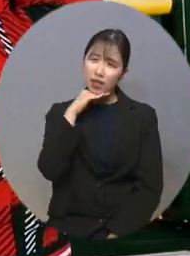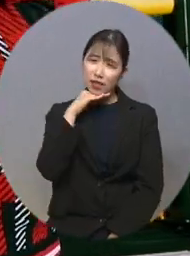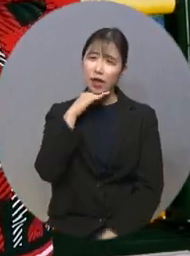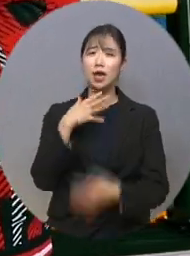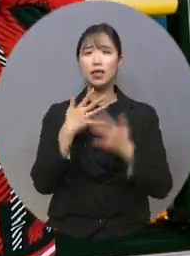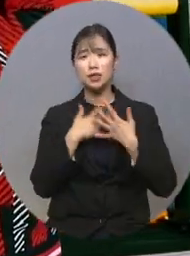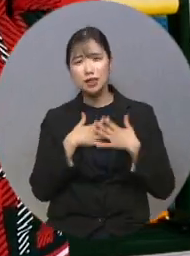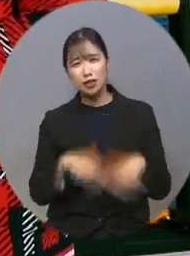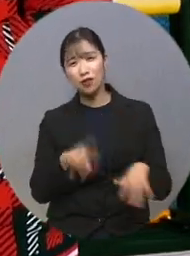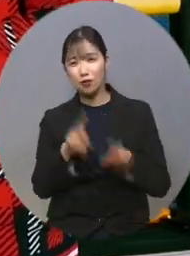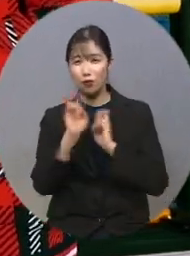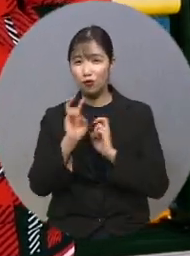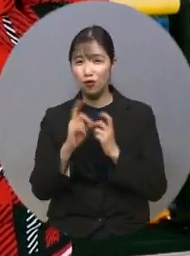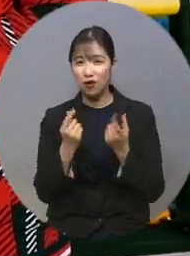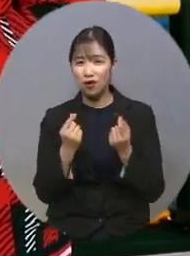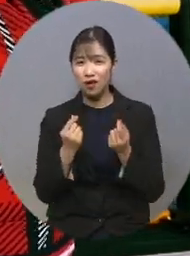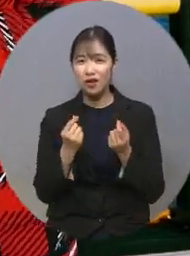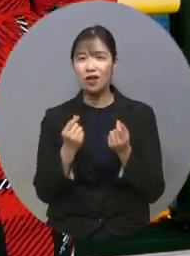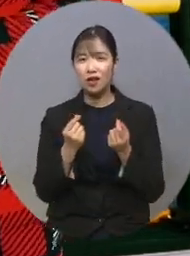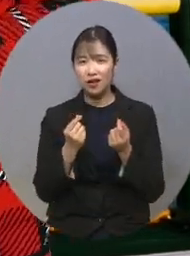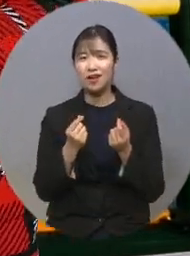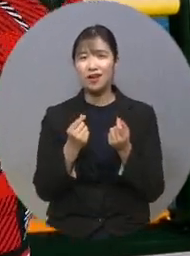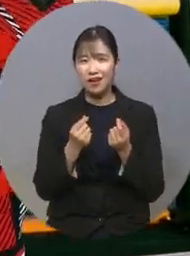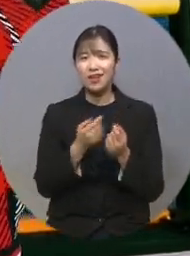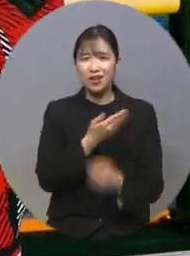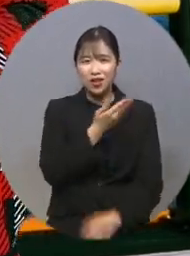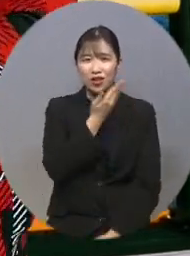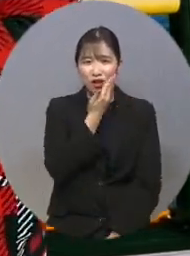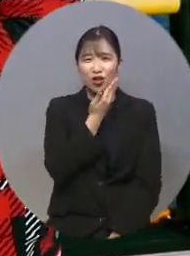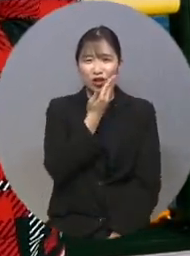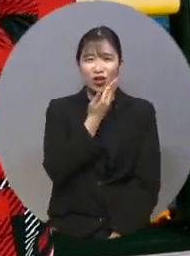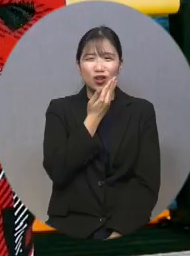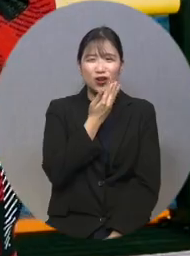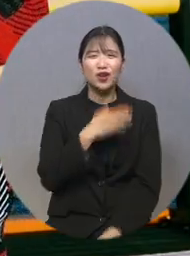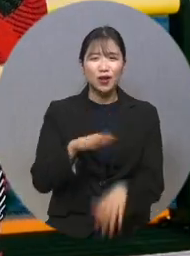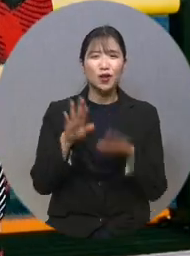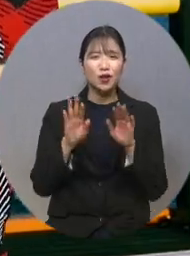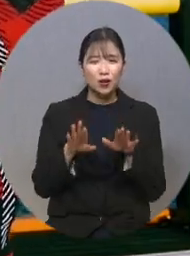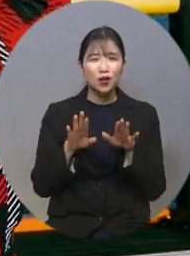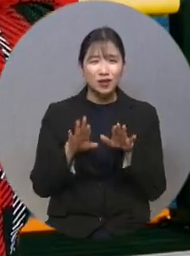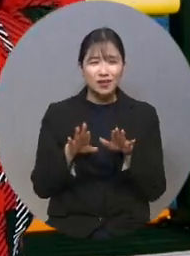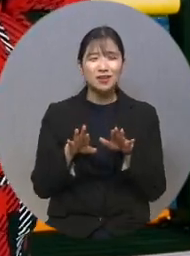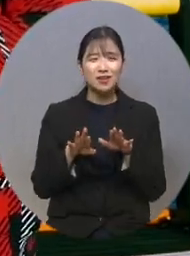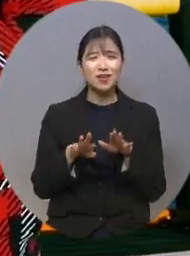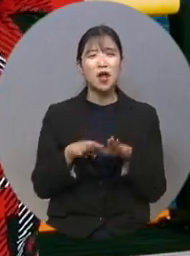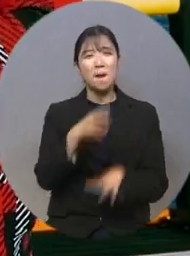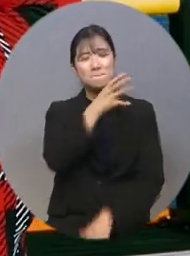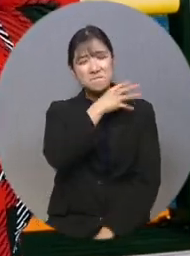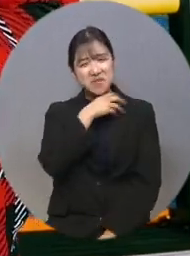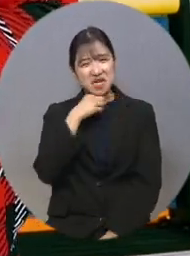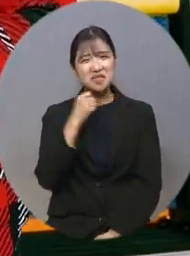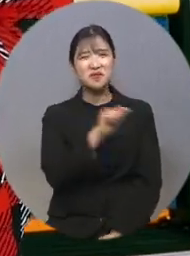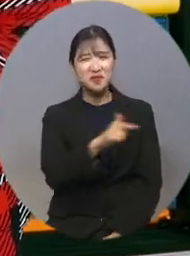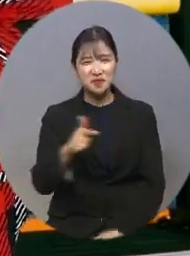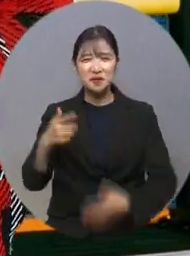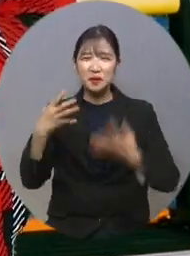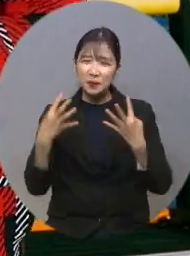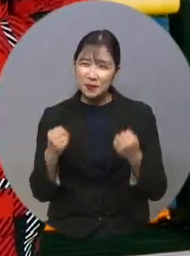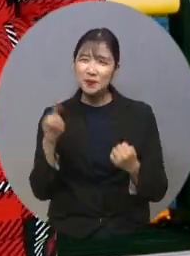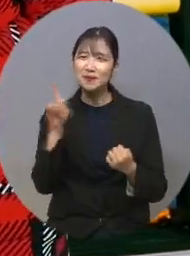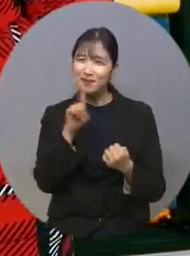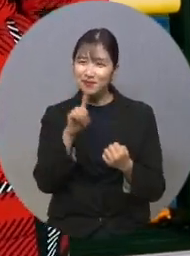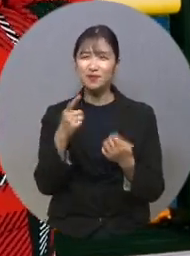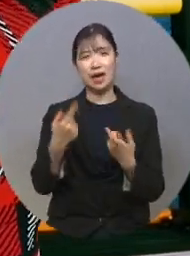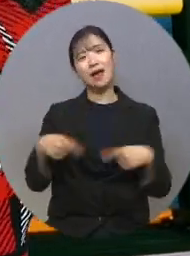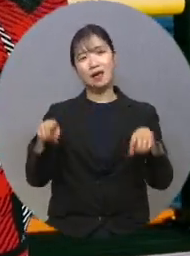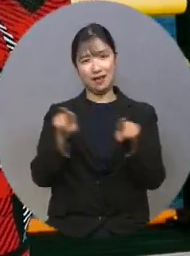알아요. 아 귀여워. 오늘 많이 같이 귀엽다고? 얼마나 맛있는 게 많은지 한번